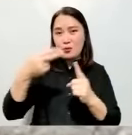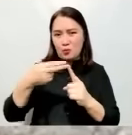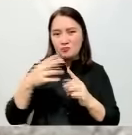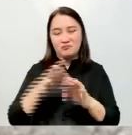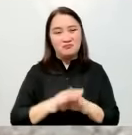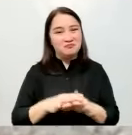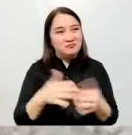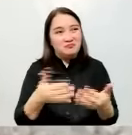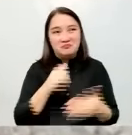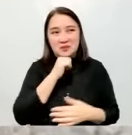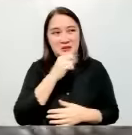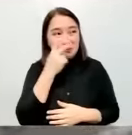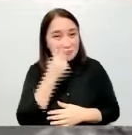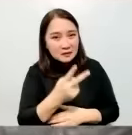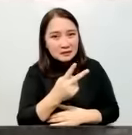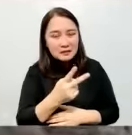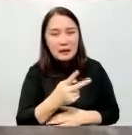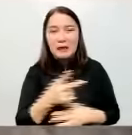tindi ng pinsala.